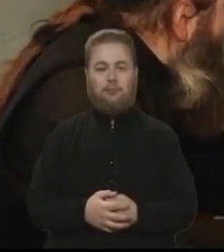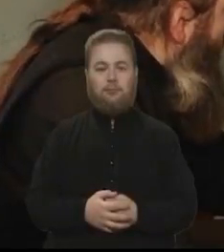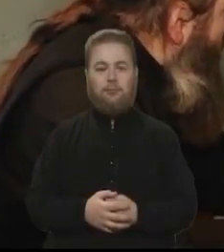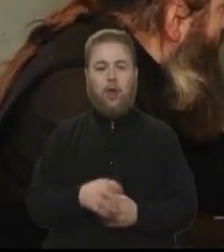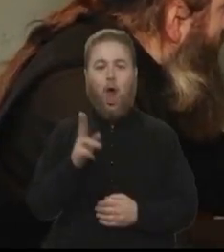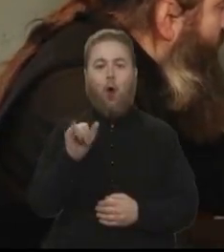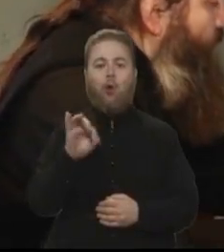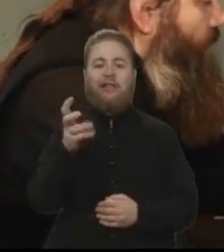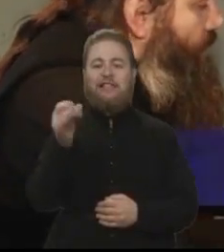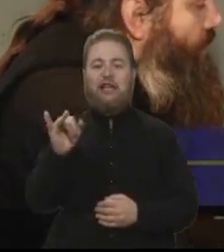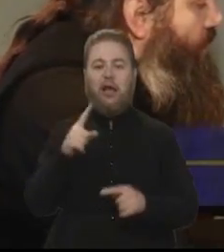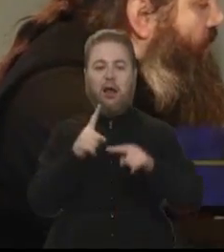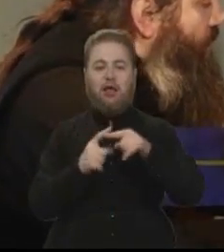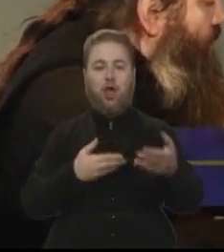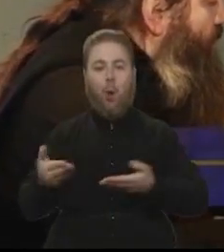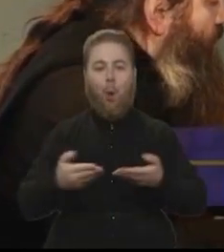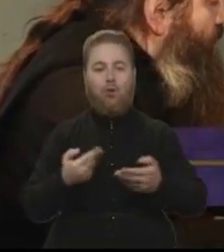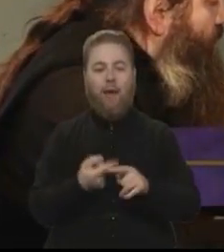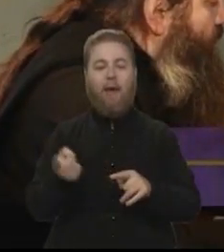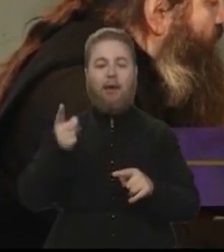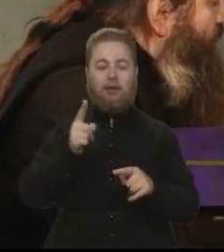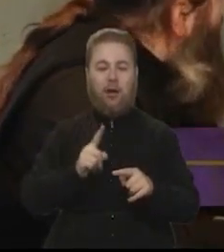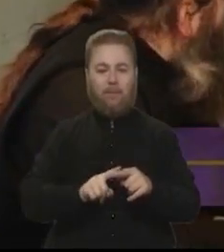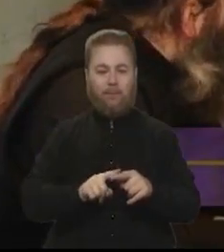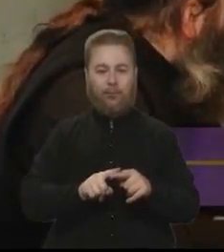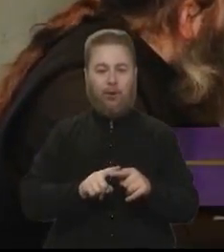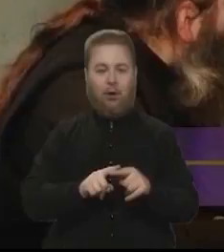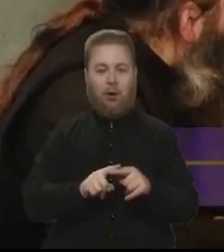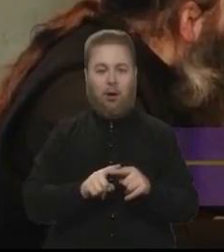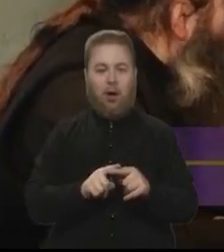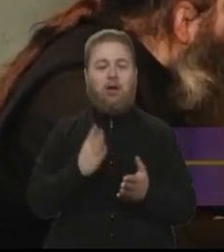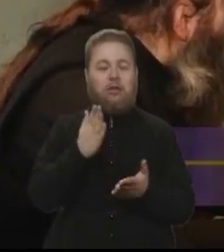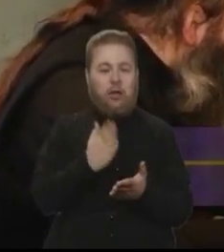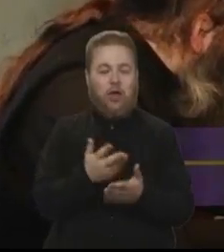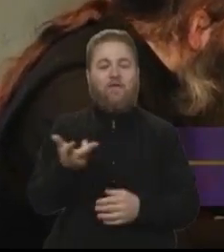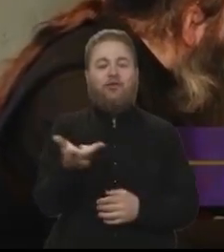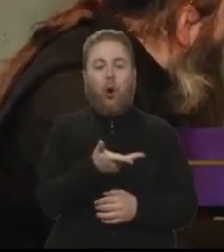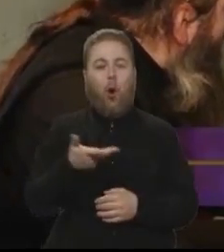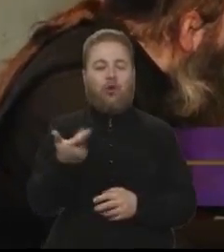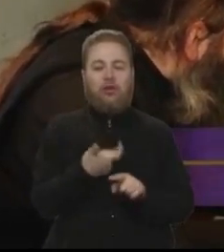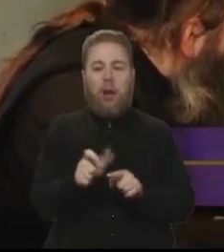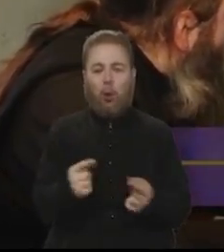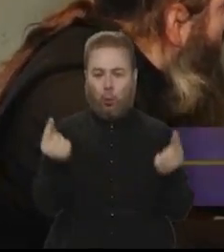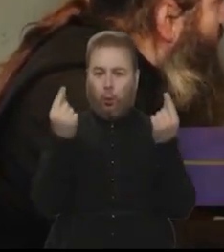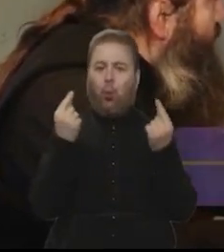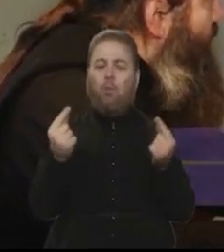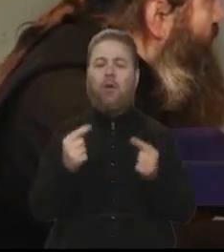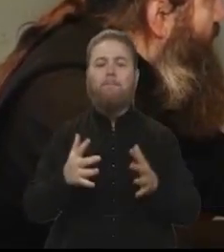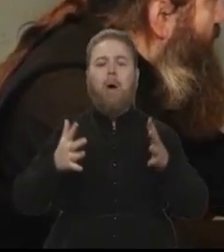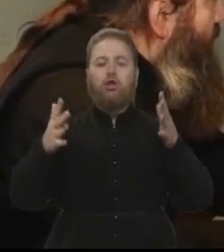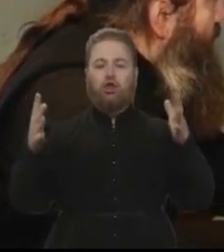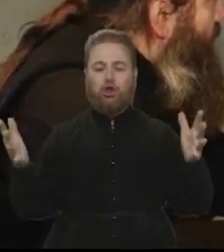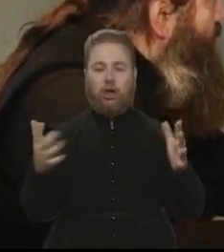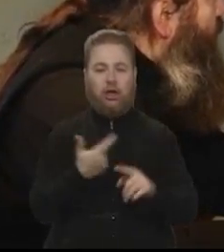Куринский крестный ход это состоит в тройке самых крупных, самых больших и